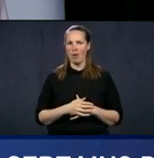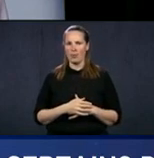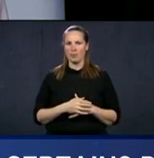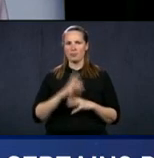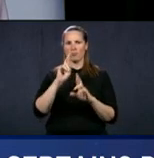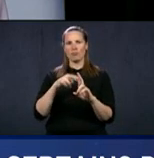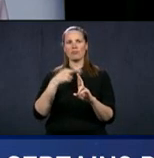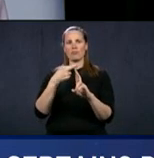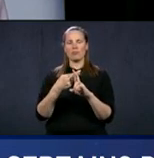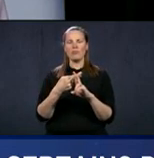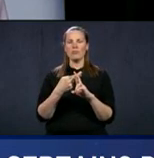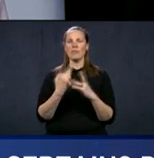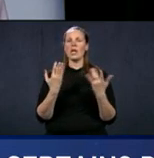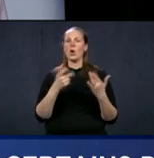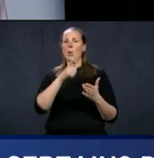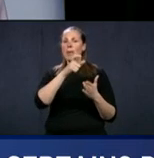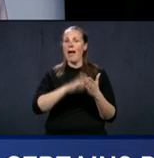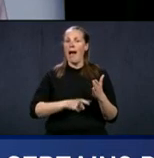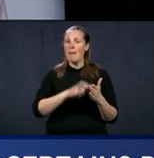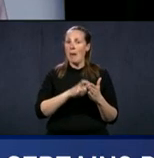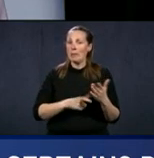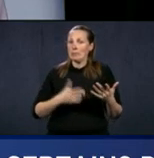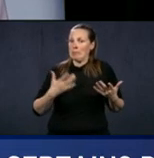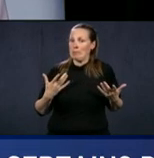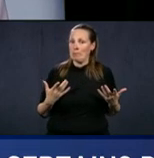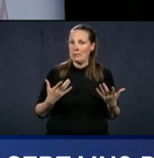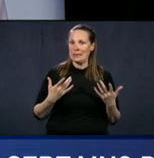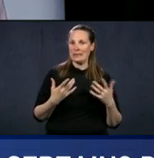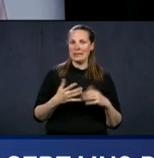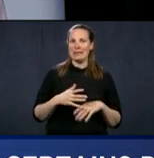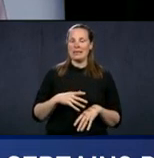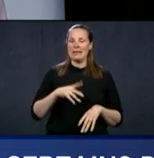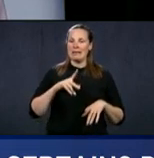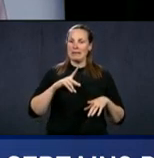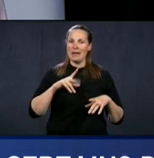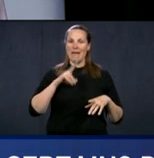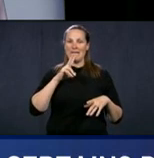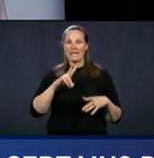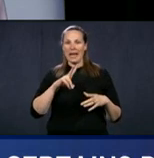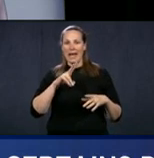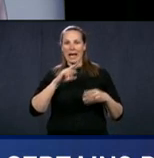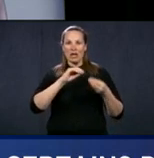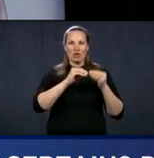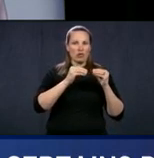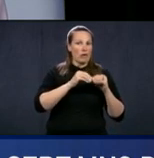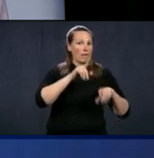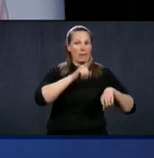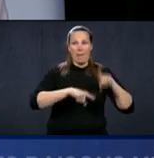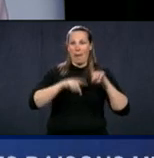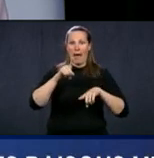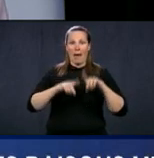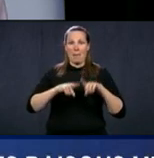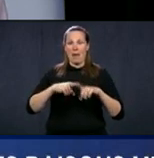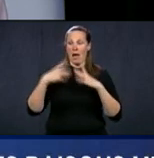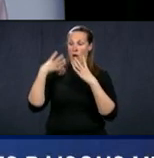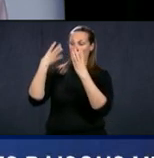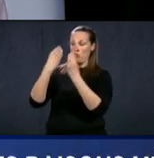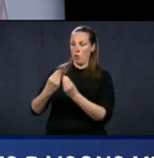J'ai bien, combien d'amendes au jour le jour? Bon, les statistiques varient. Au total, depuis le début